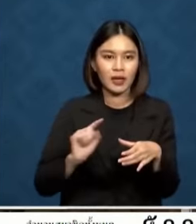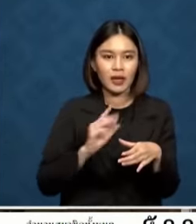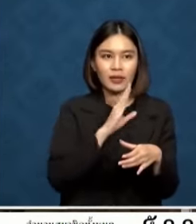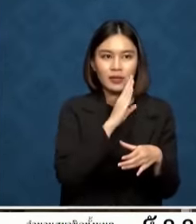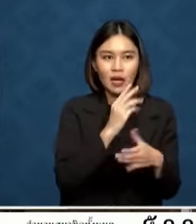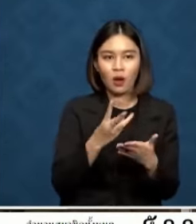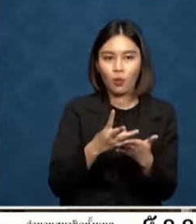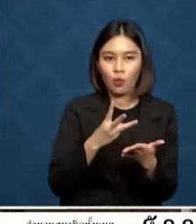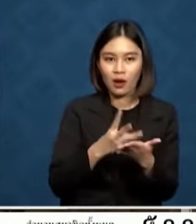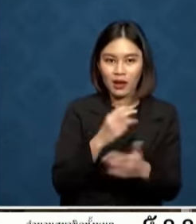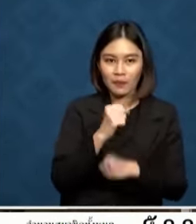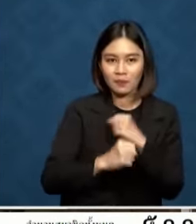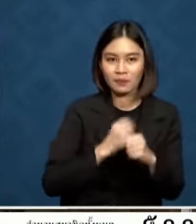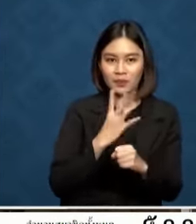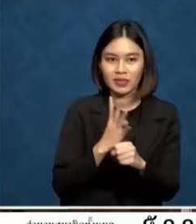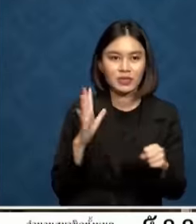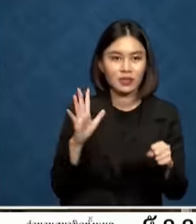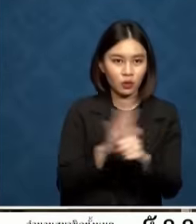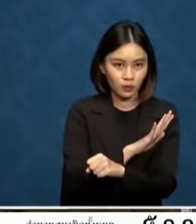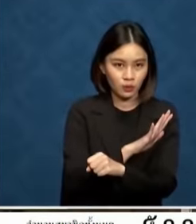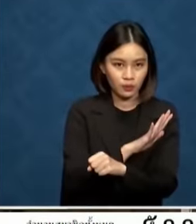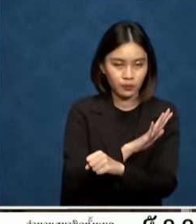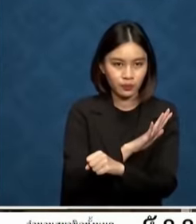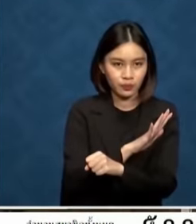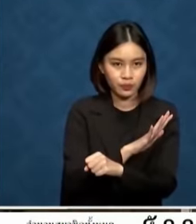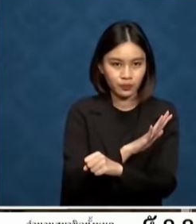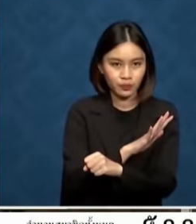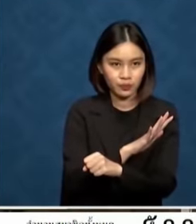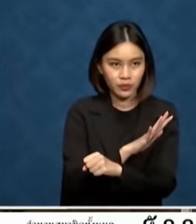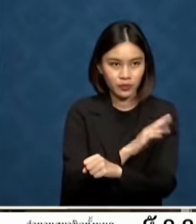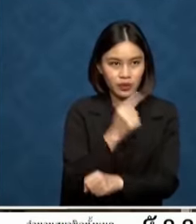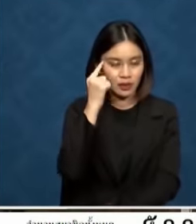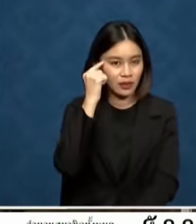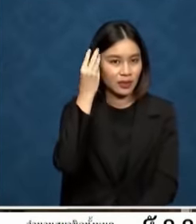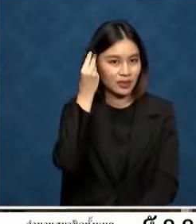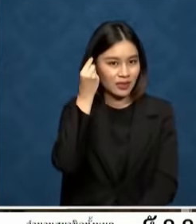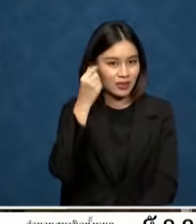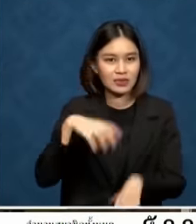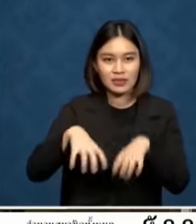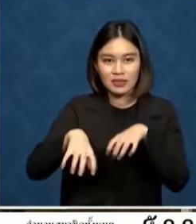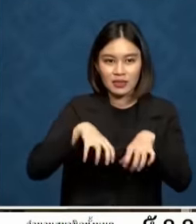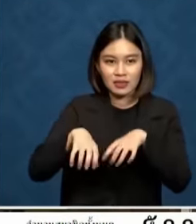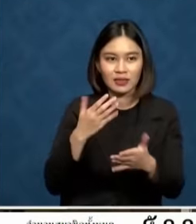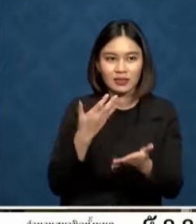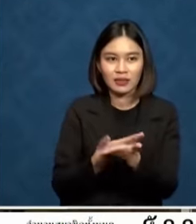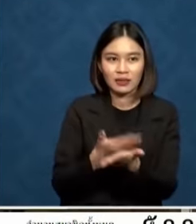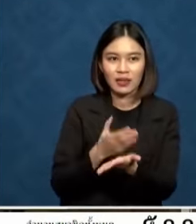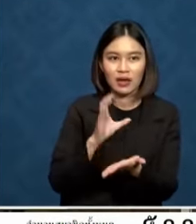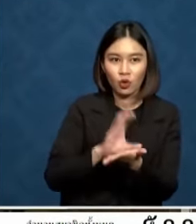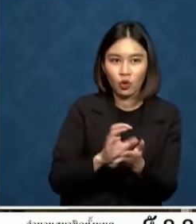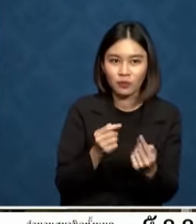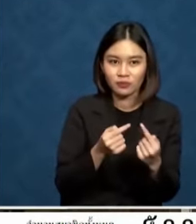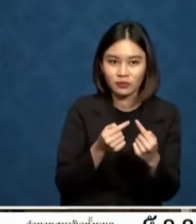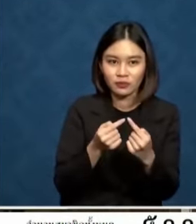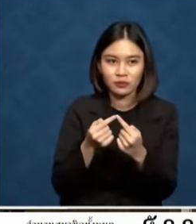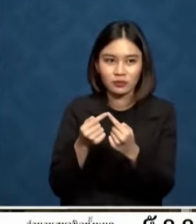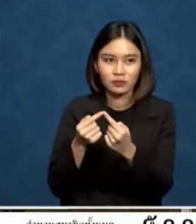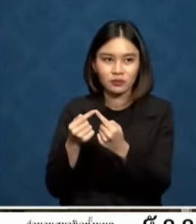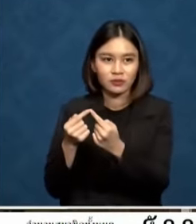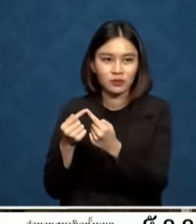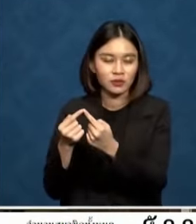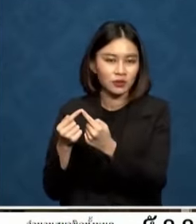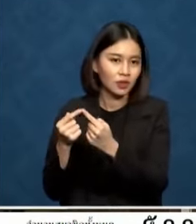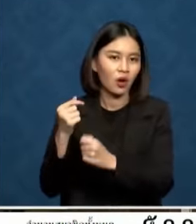ครบวาระ 4ปียังจะคิดจัดงบประมาณขาดดุลต่อไปอีกตลอด